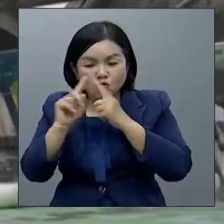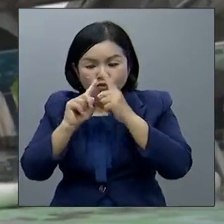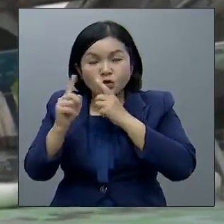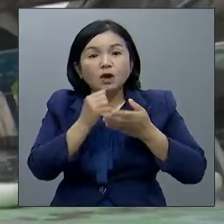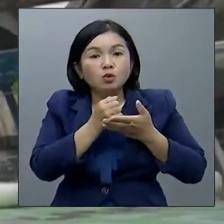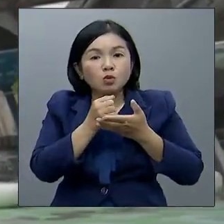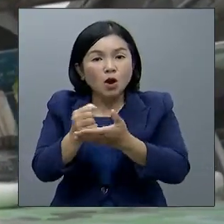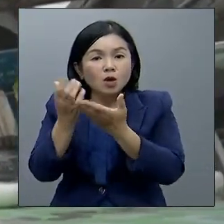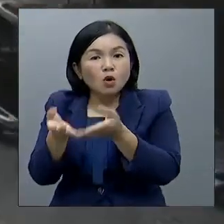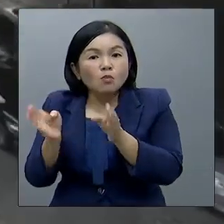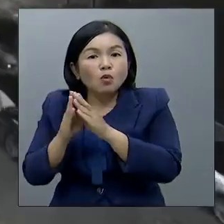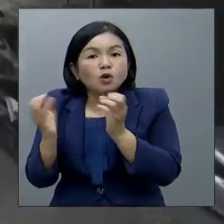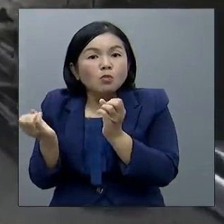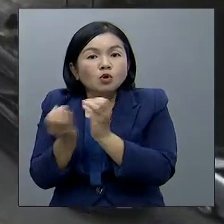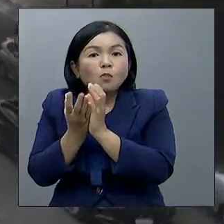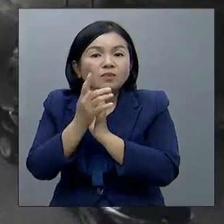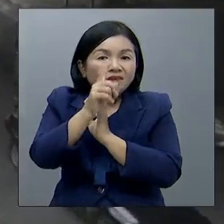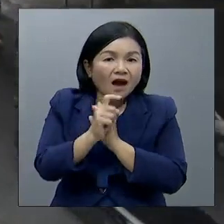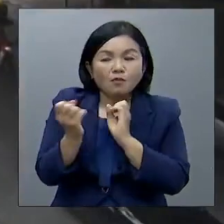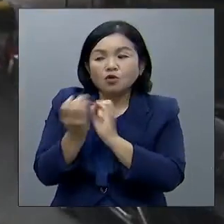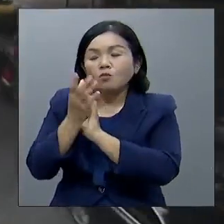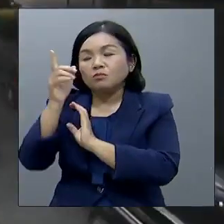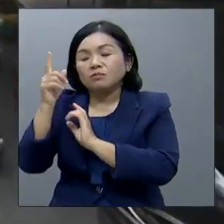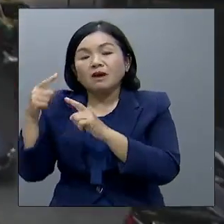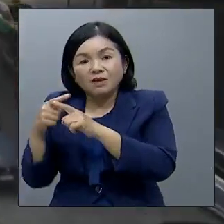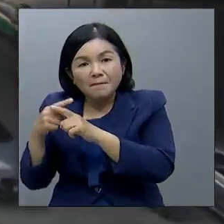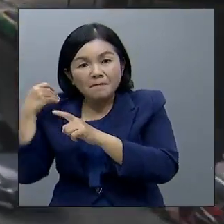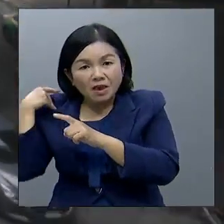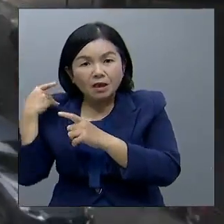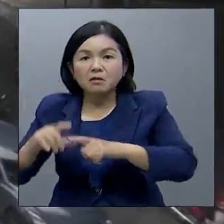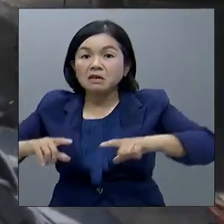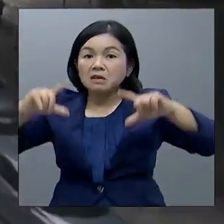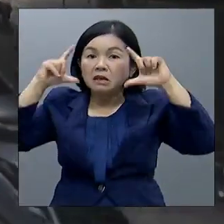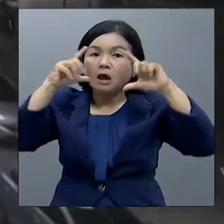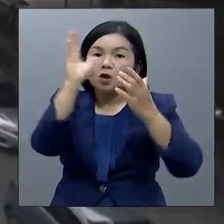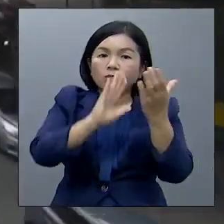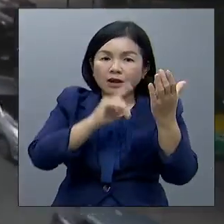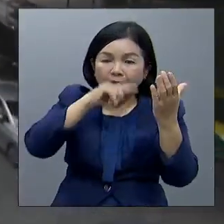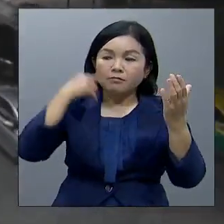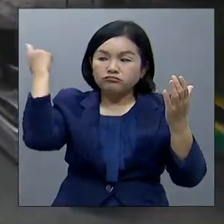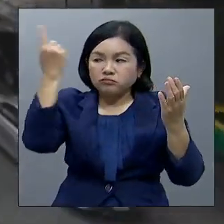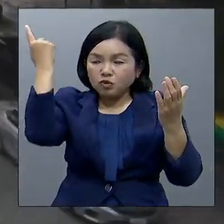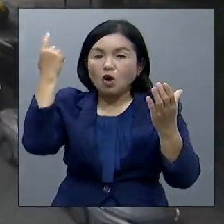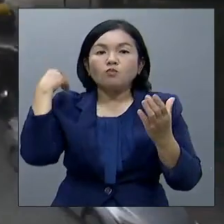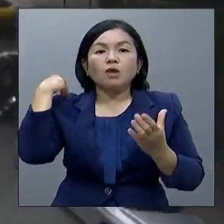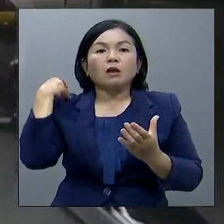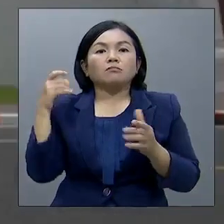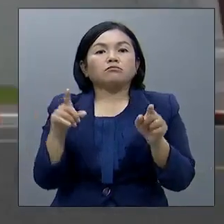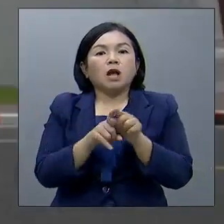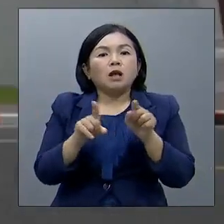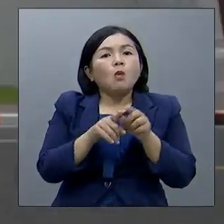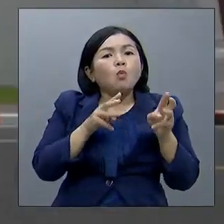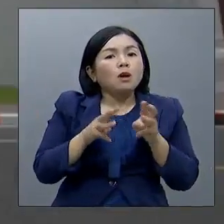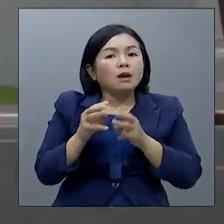แล้วก็ฟื้นฟูผู้ที่ได้รับผลกระทบและข้อ3คือการฟื้นฟูภาพลักษณ์ด้านการท่องเที่ยวของประเทศไทยรวมถึงวิธีที่จะ